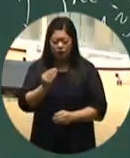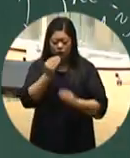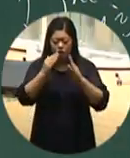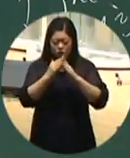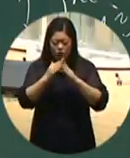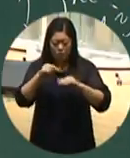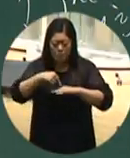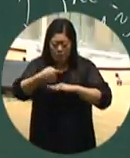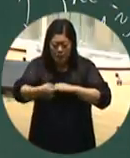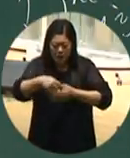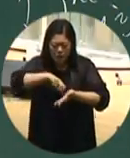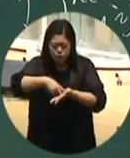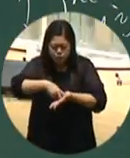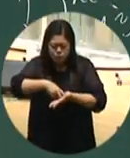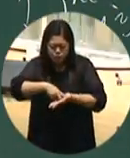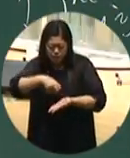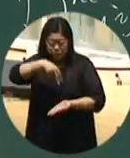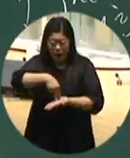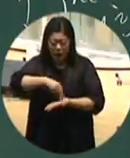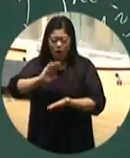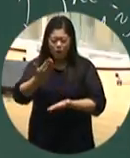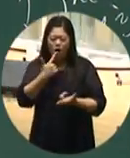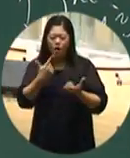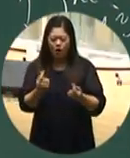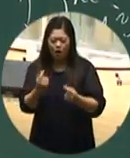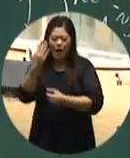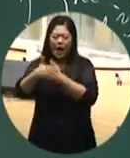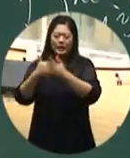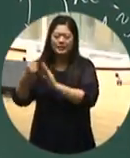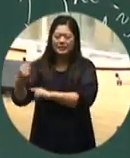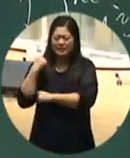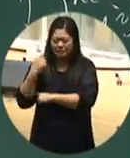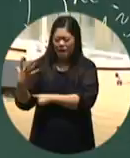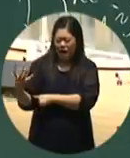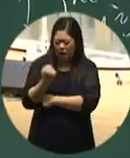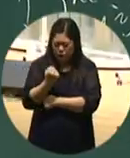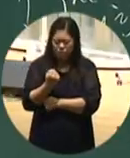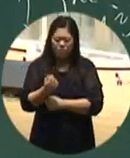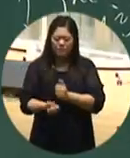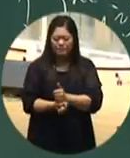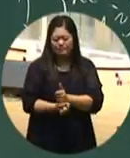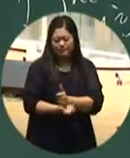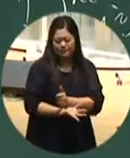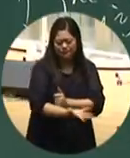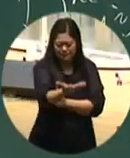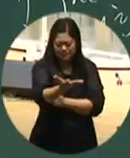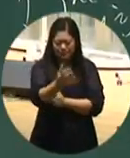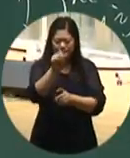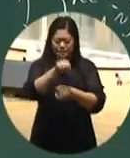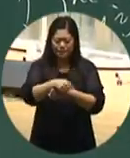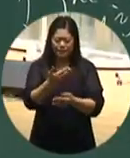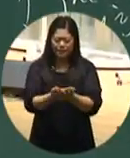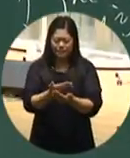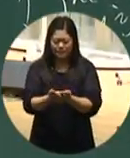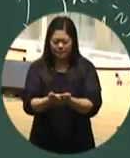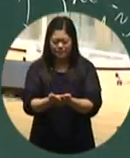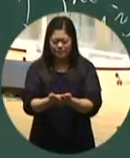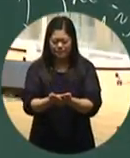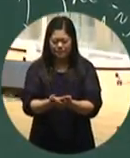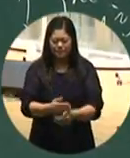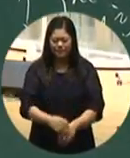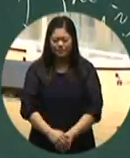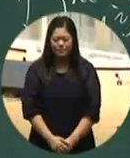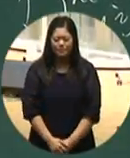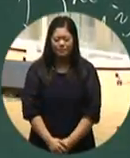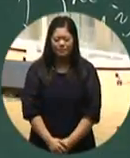일으키듯이 사람이 할 수 없는 일을 하나님의 능력으로 하게 해 주옵소서. Just as the crippled man was raised up, help us to see the power of God